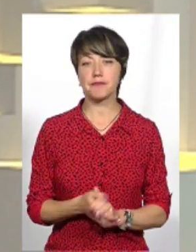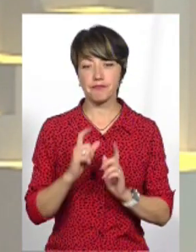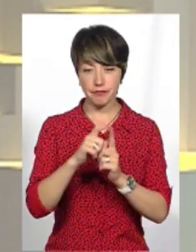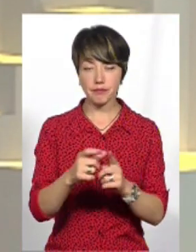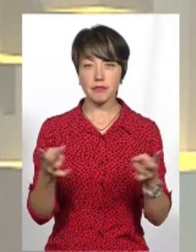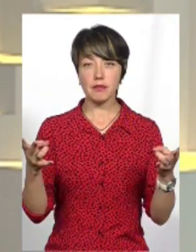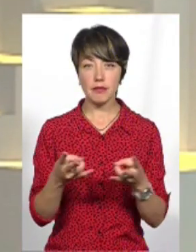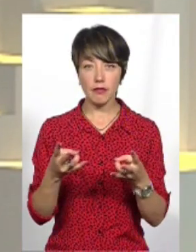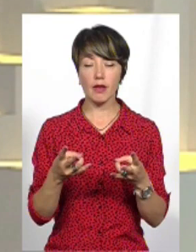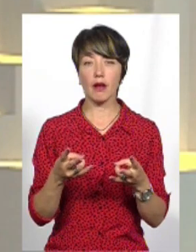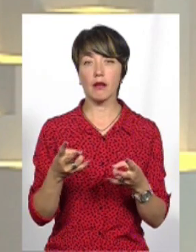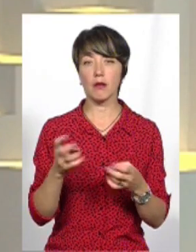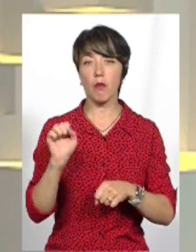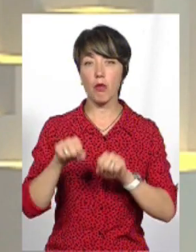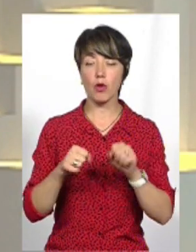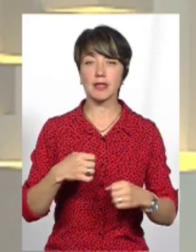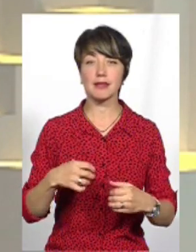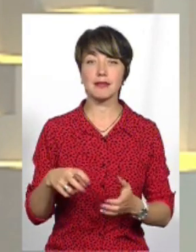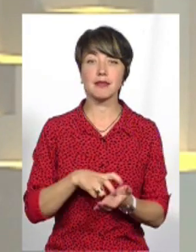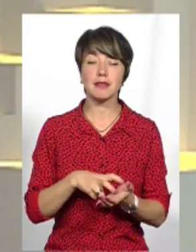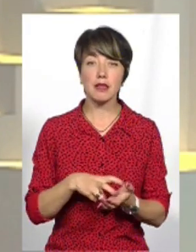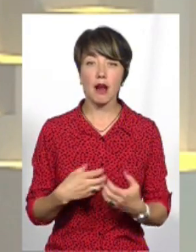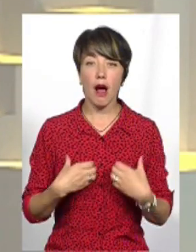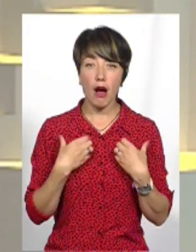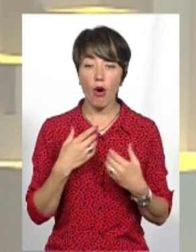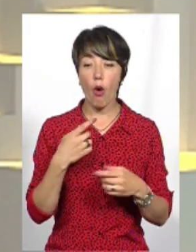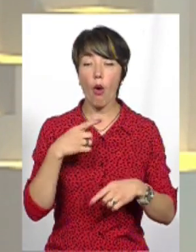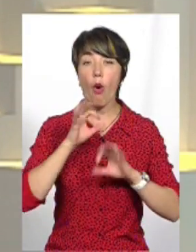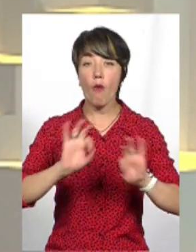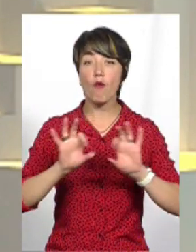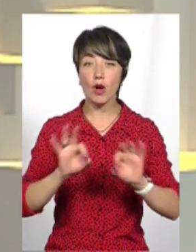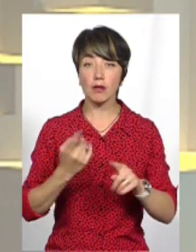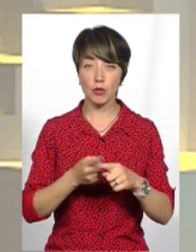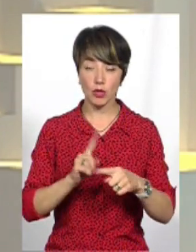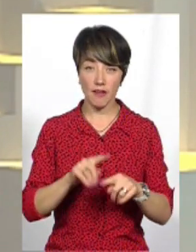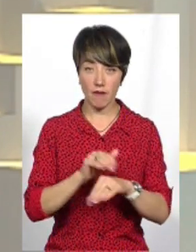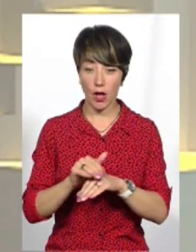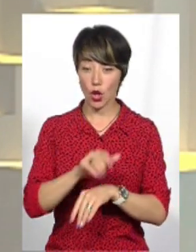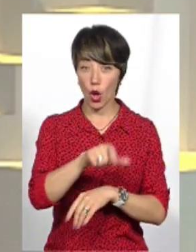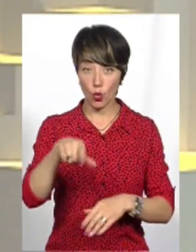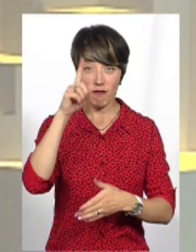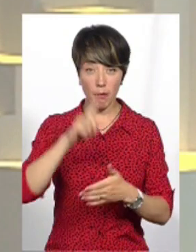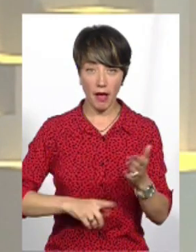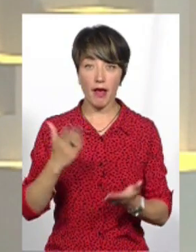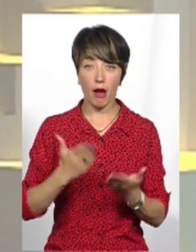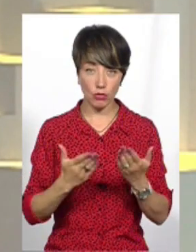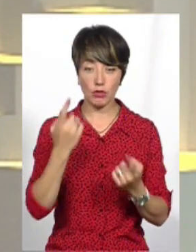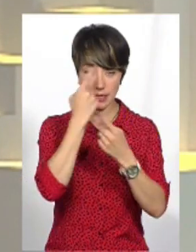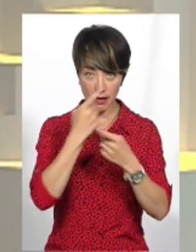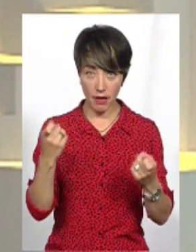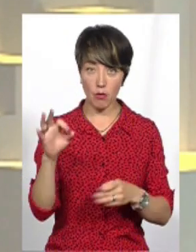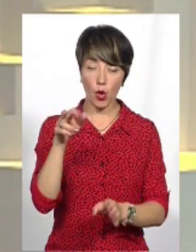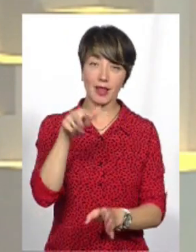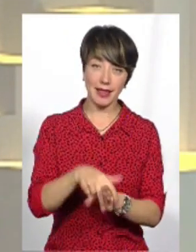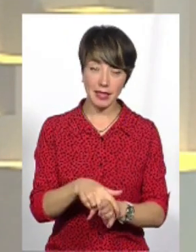насамперед побороти страх говорити про цей фактор. Люди повинні бути впевнені, якщо вони заявили про